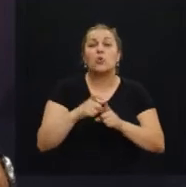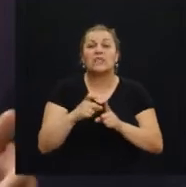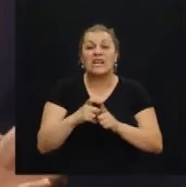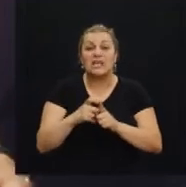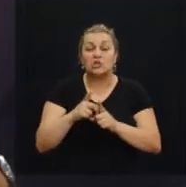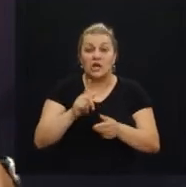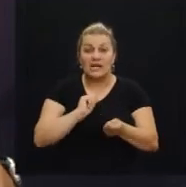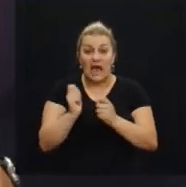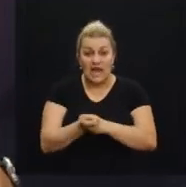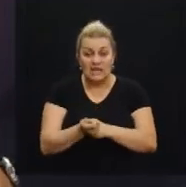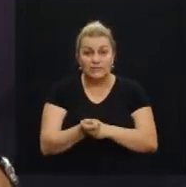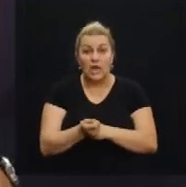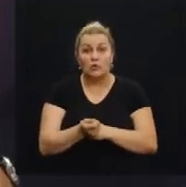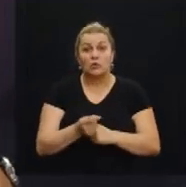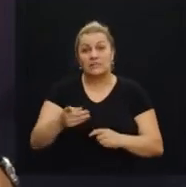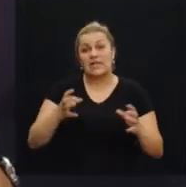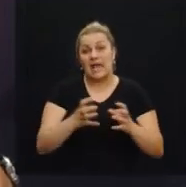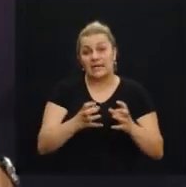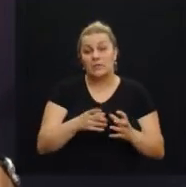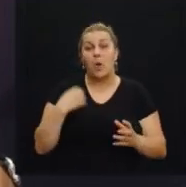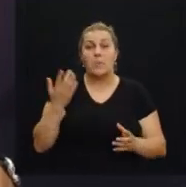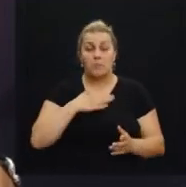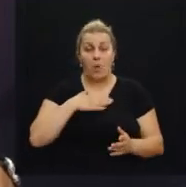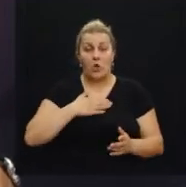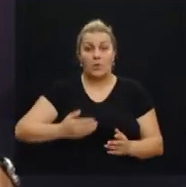razmjenu sa ekipom tom mojom.